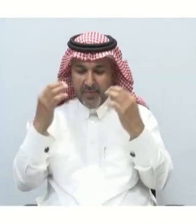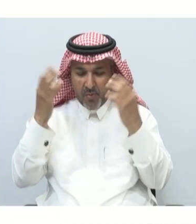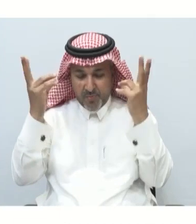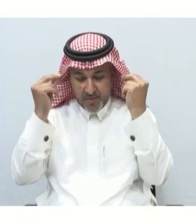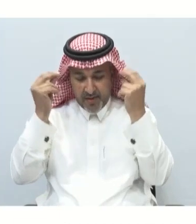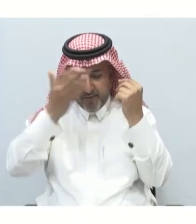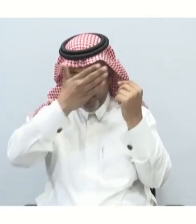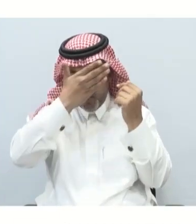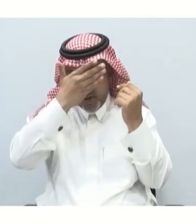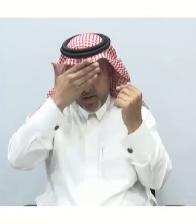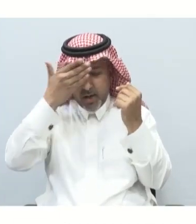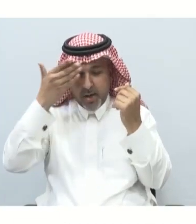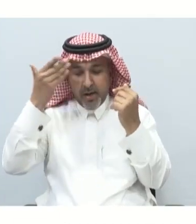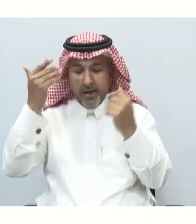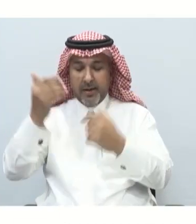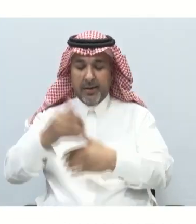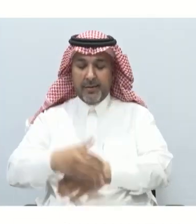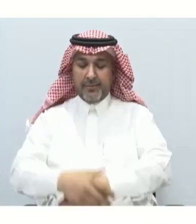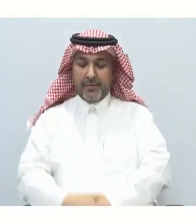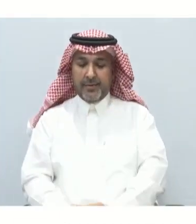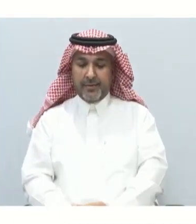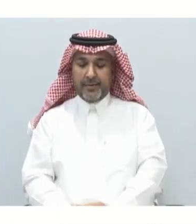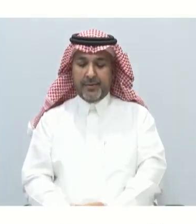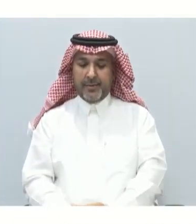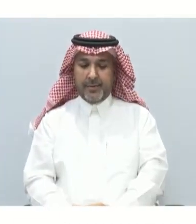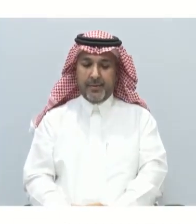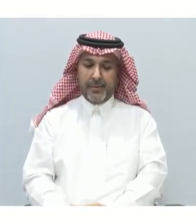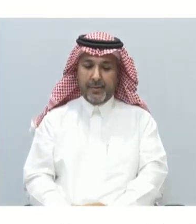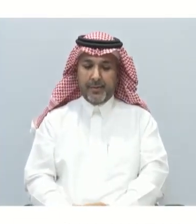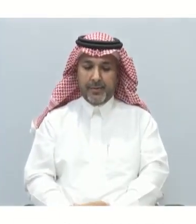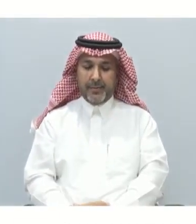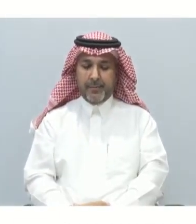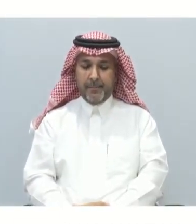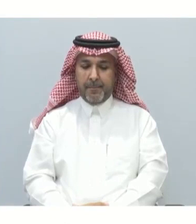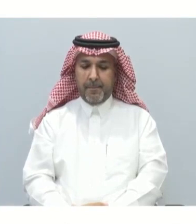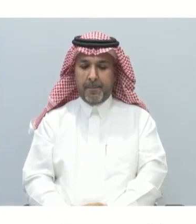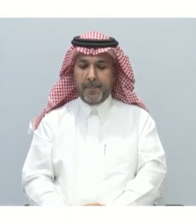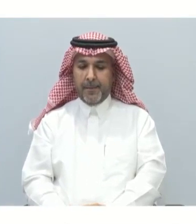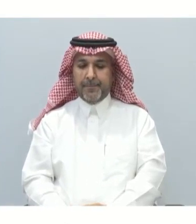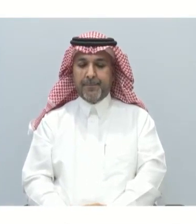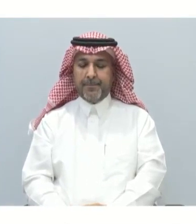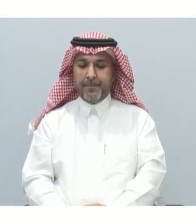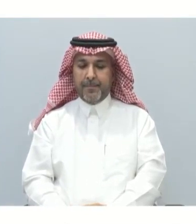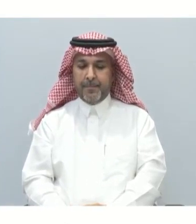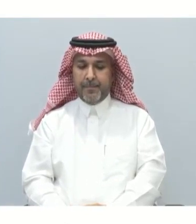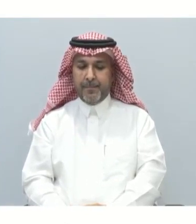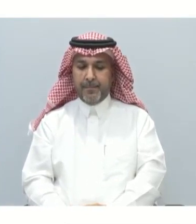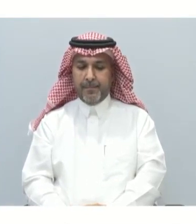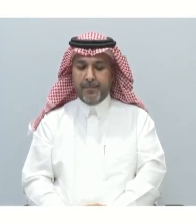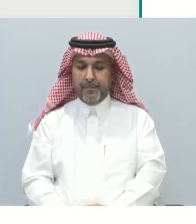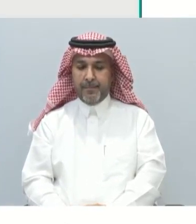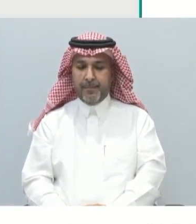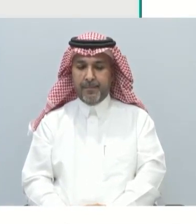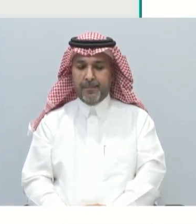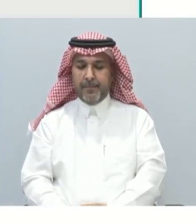يعطينا انطباع فقط عن هذه القيم كيف طريقه الارتباط فيما بينها وبذلك يعني نكون بحمد الله تعالى اخواني